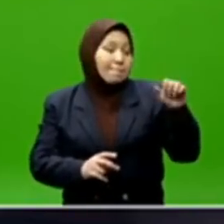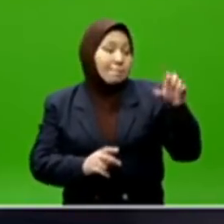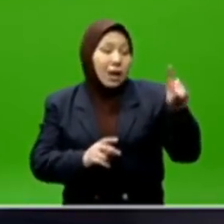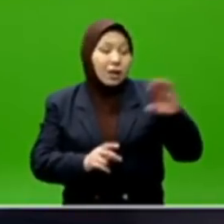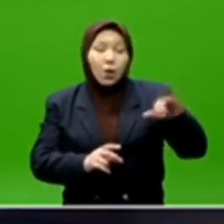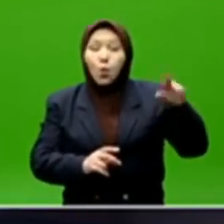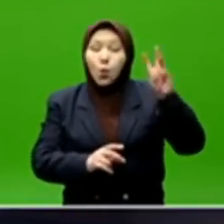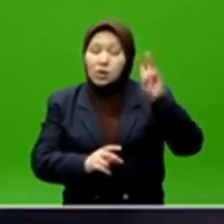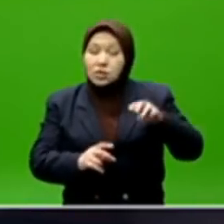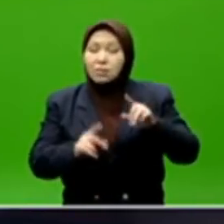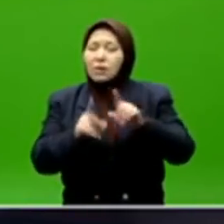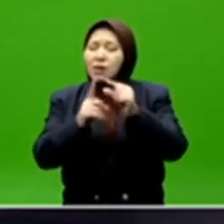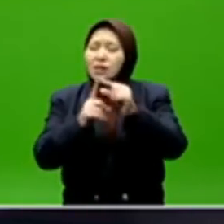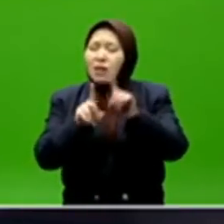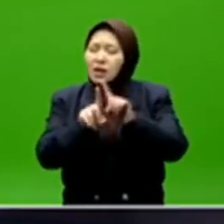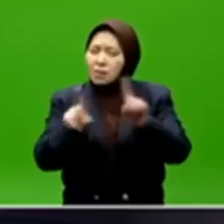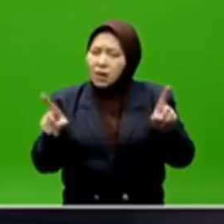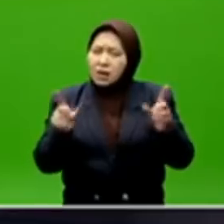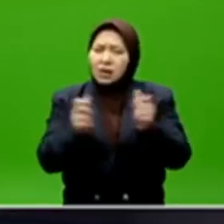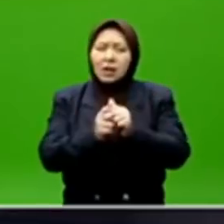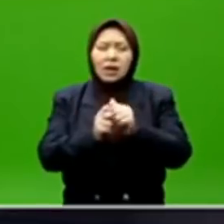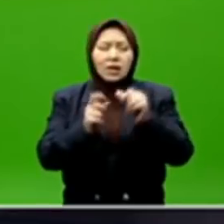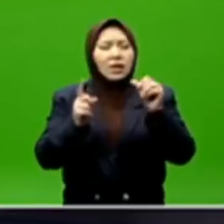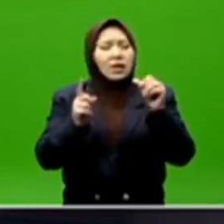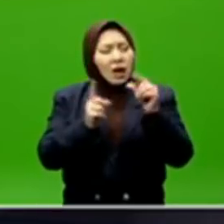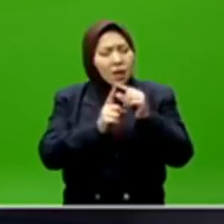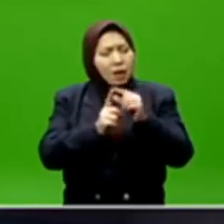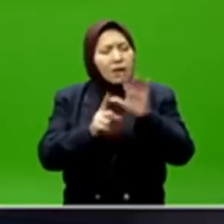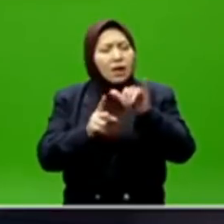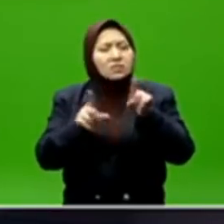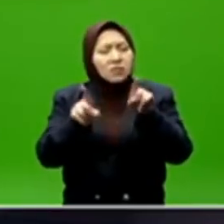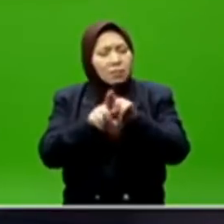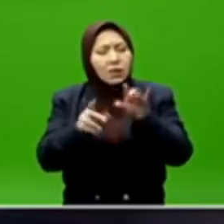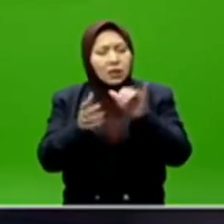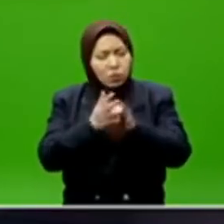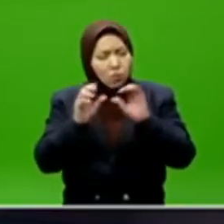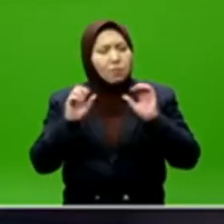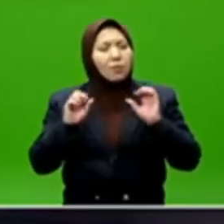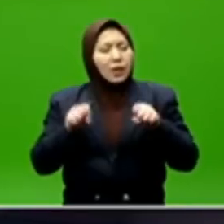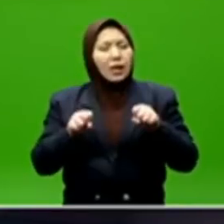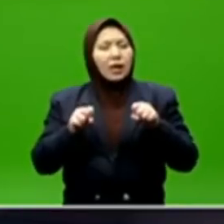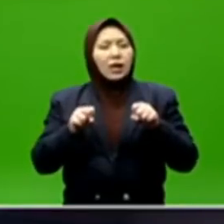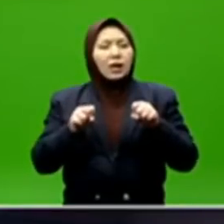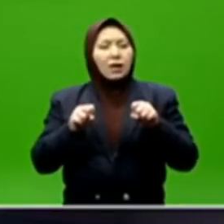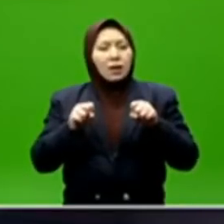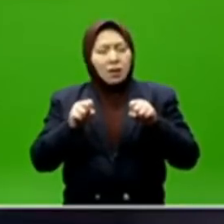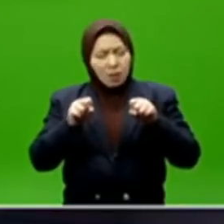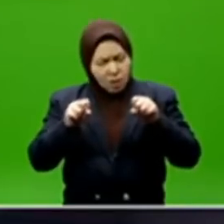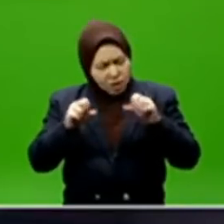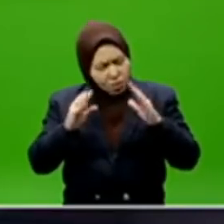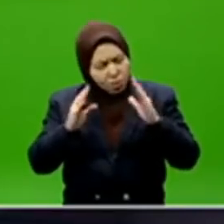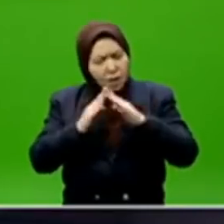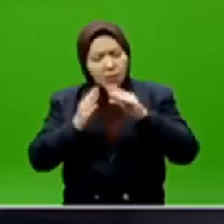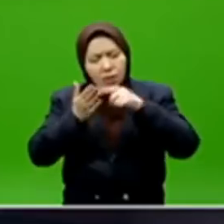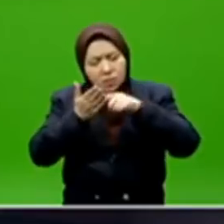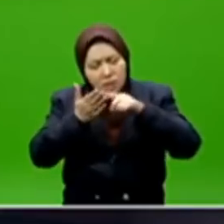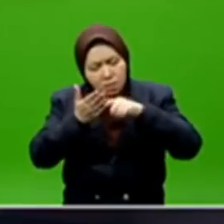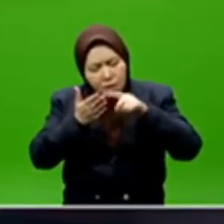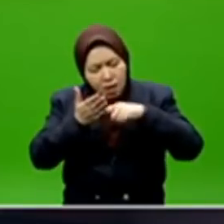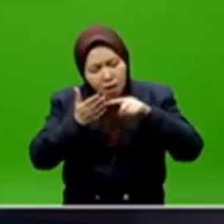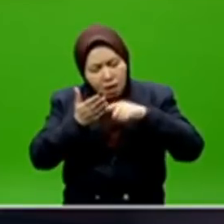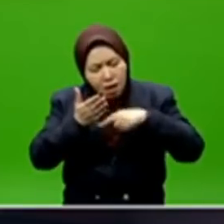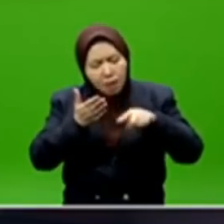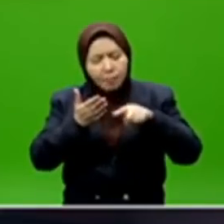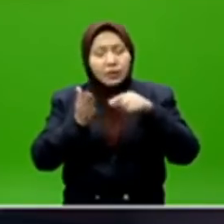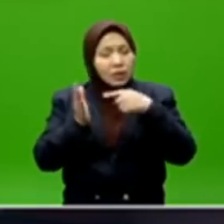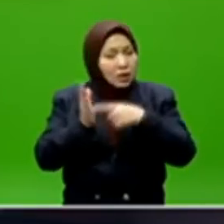pada kalimah berbeza dengan kalimah yang sama ya. Jadi itu boleh tuan-tuan buat kerja rumah nanti, semak-semak untuk ini